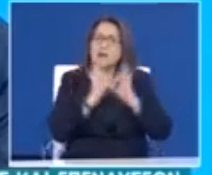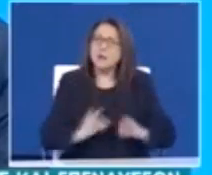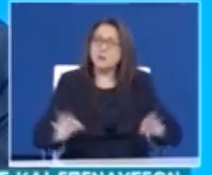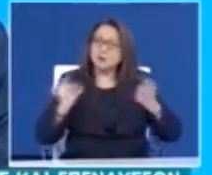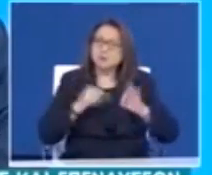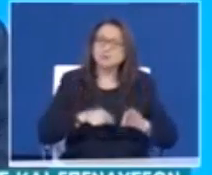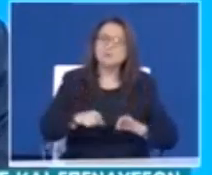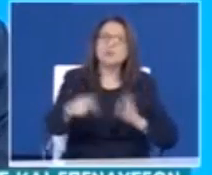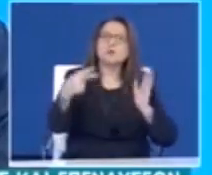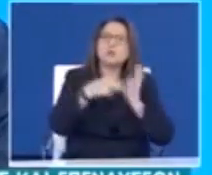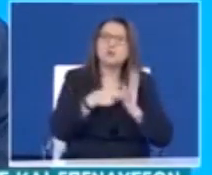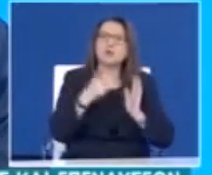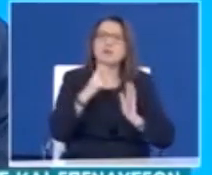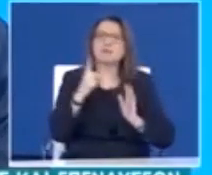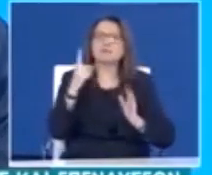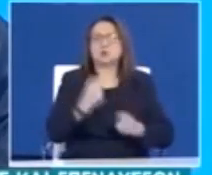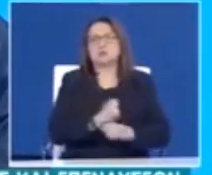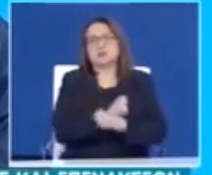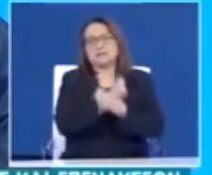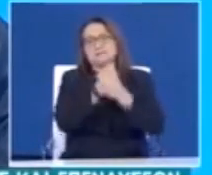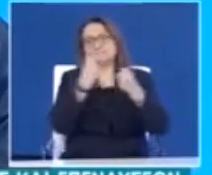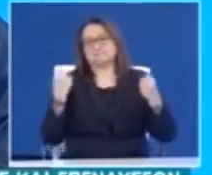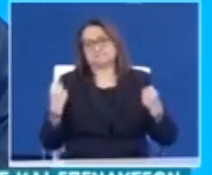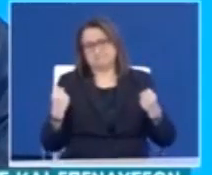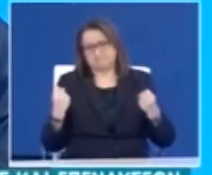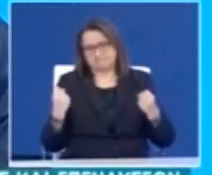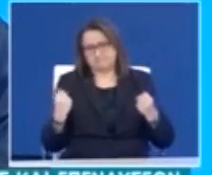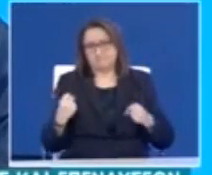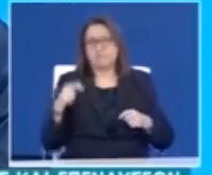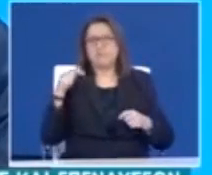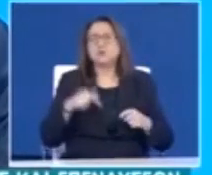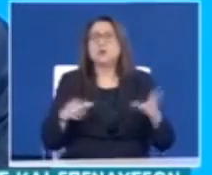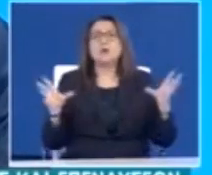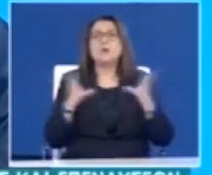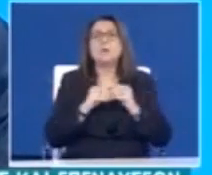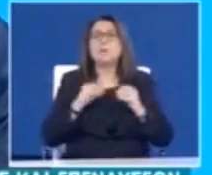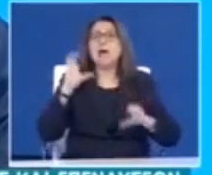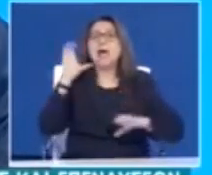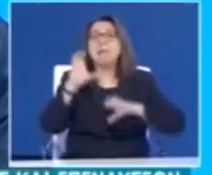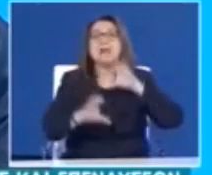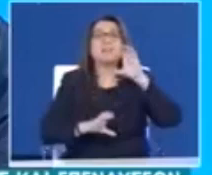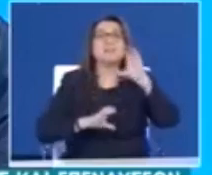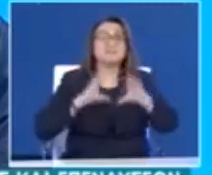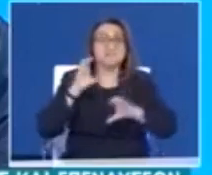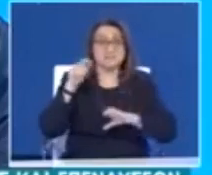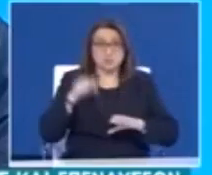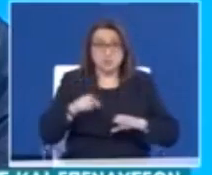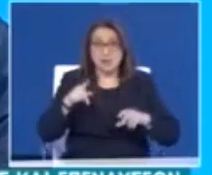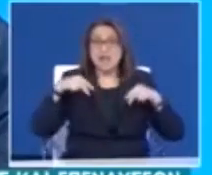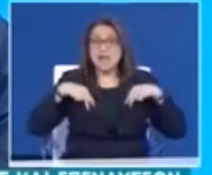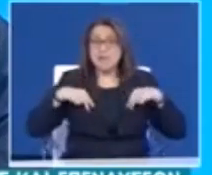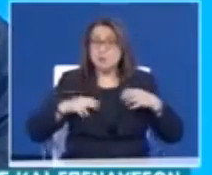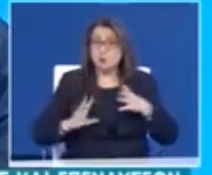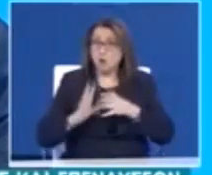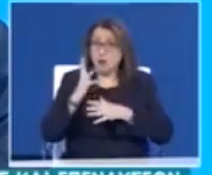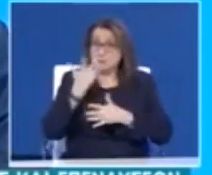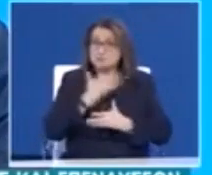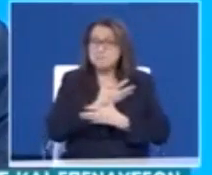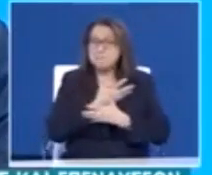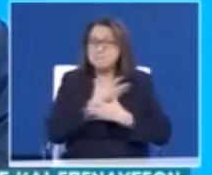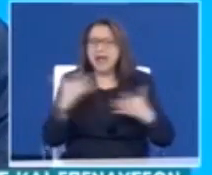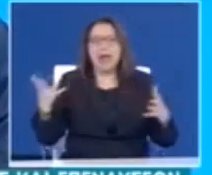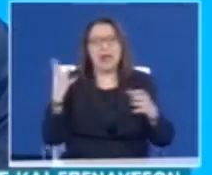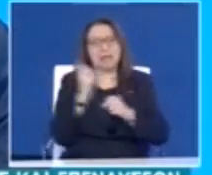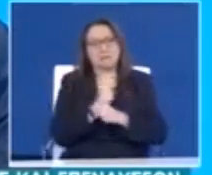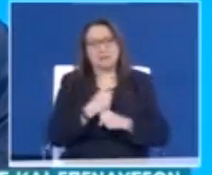2021. Ως προς στρατηγικές και μεγάλες επενδύσεις τώρα. Το Υπουργείο Ανάπτυξης είναι μια πολύ μεγάλη επιτυχία και θέλω εδώ να ευχαριστήσω ιδιαίτερα τις